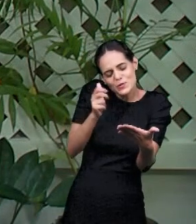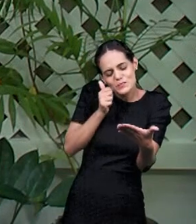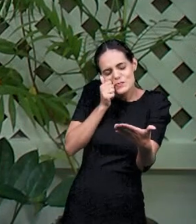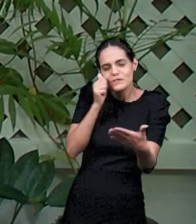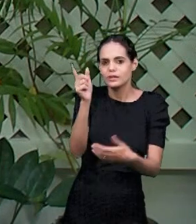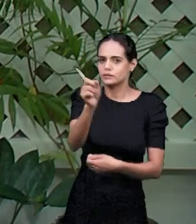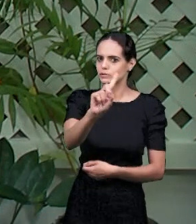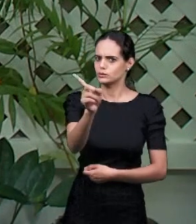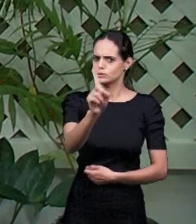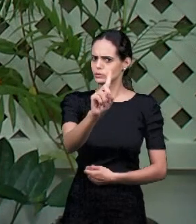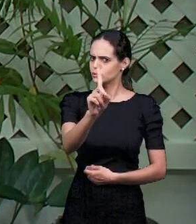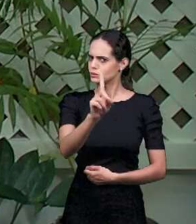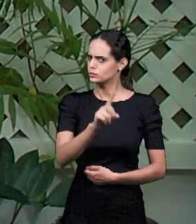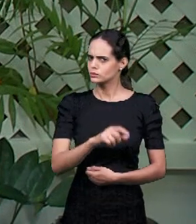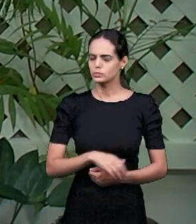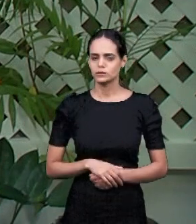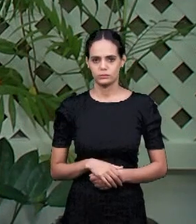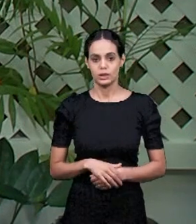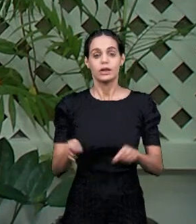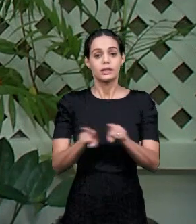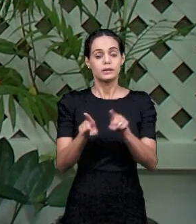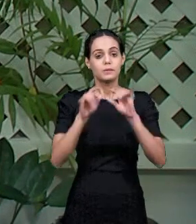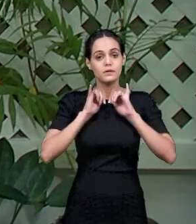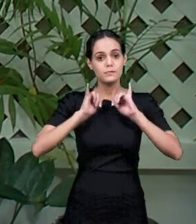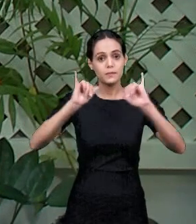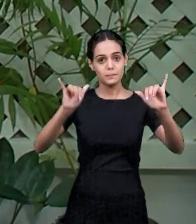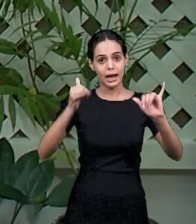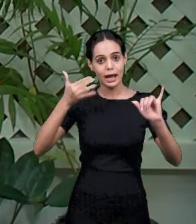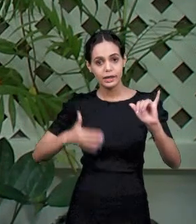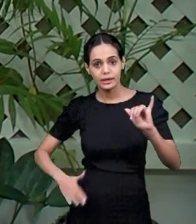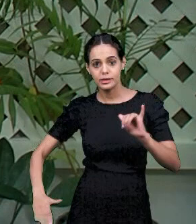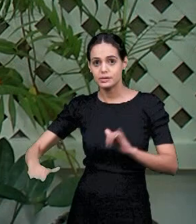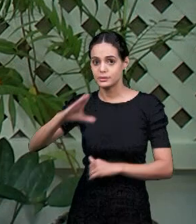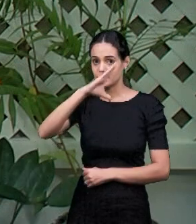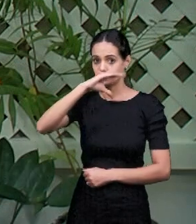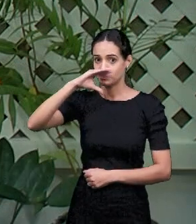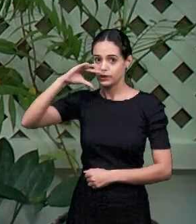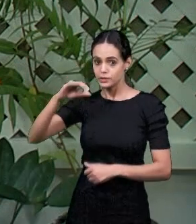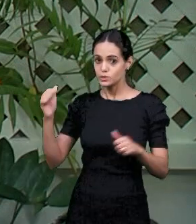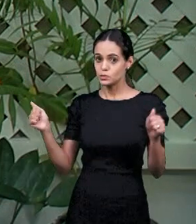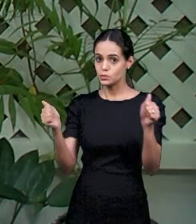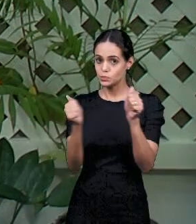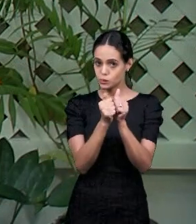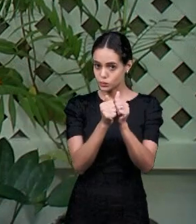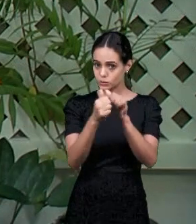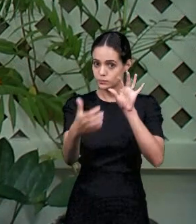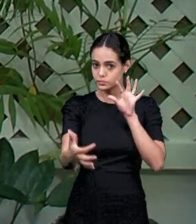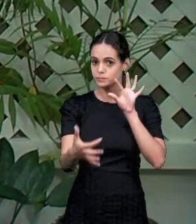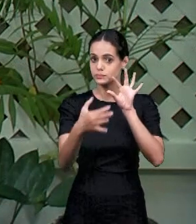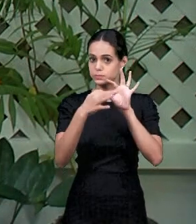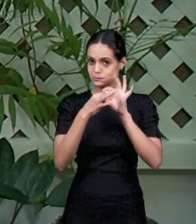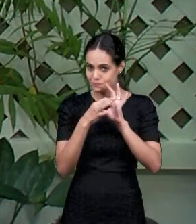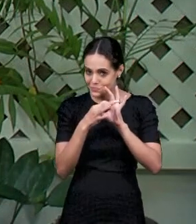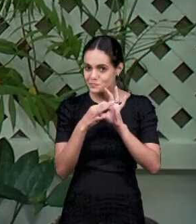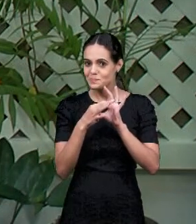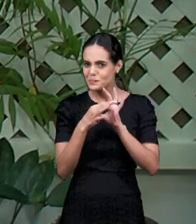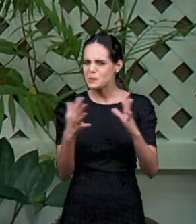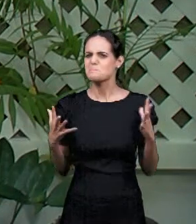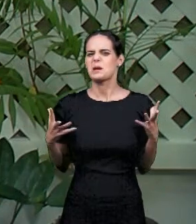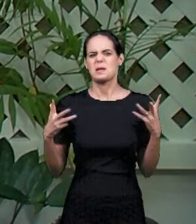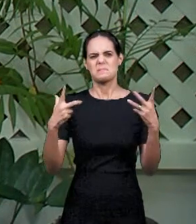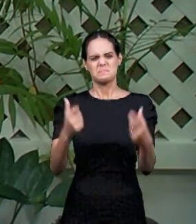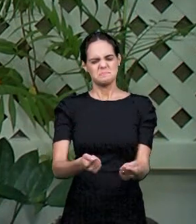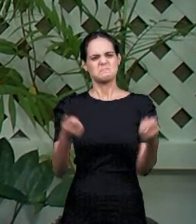Je veux dire aussi que les enfants, les adolescents qui participent avec nous, ils sont